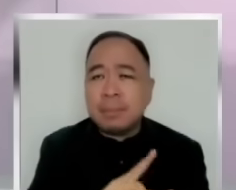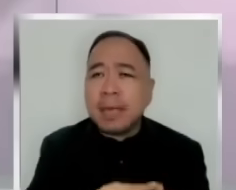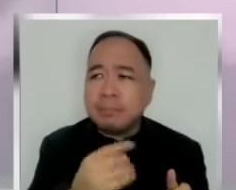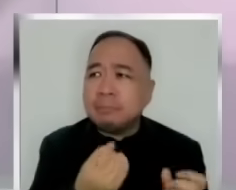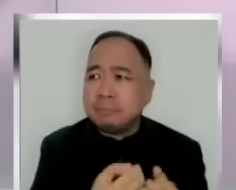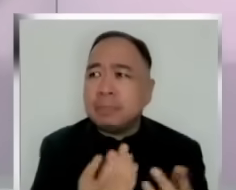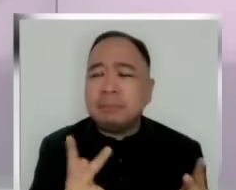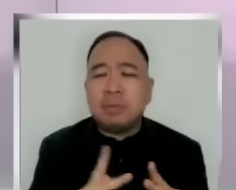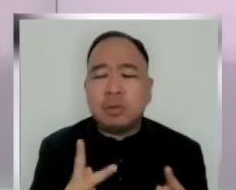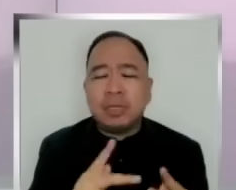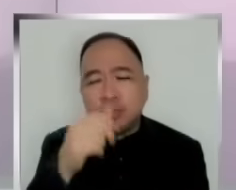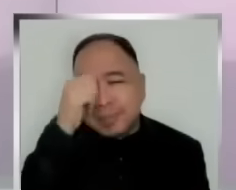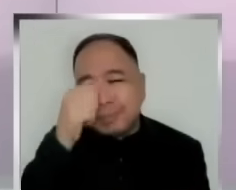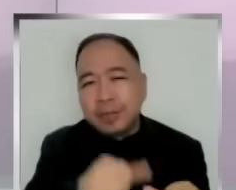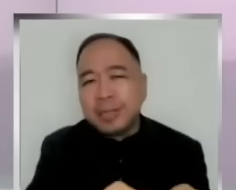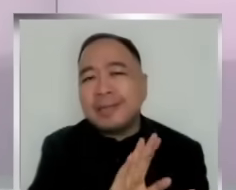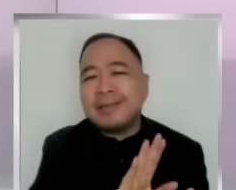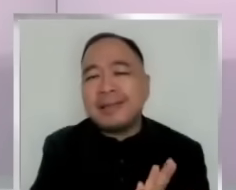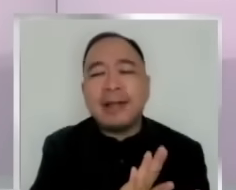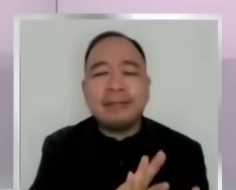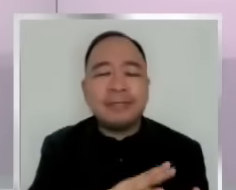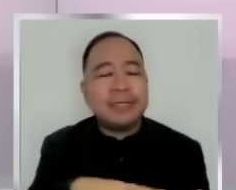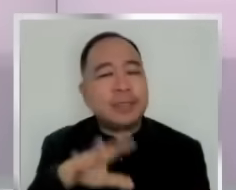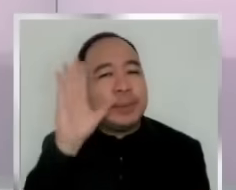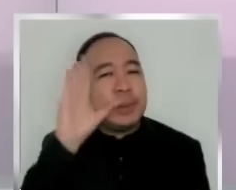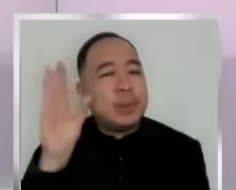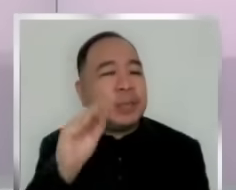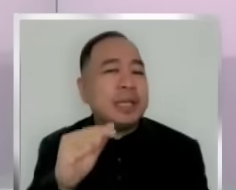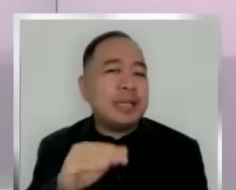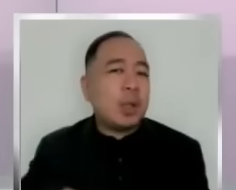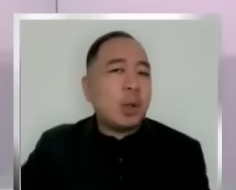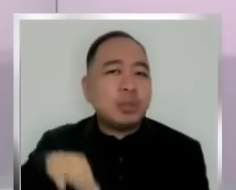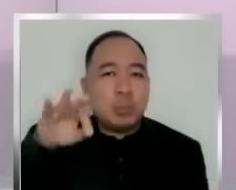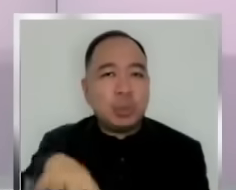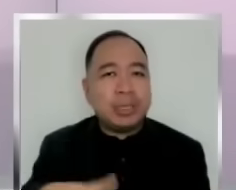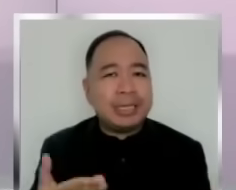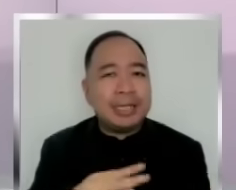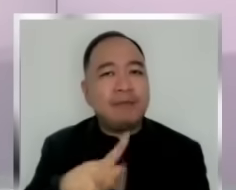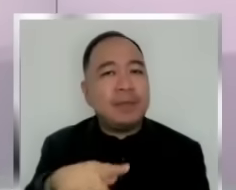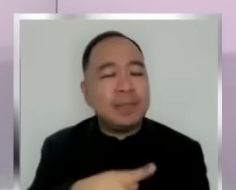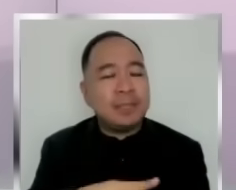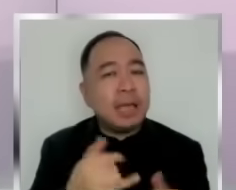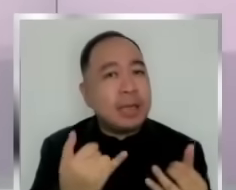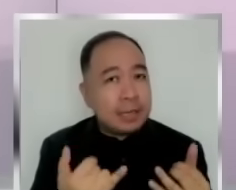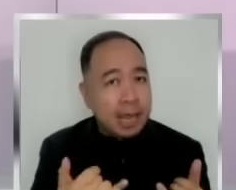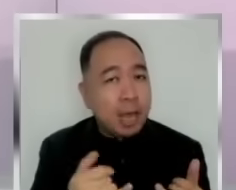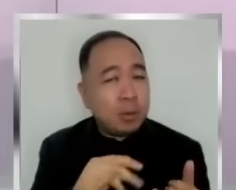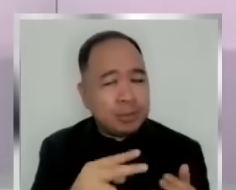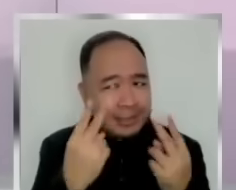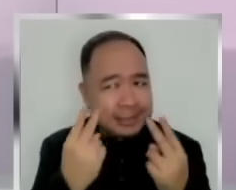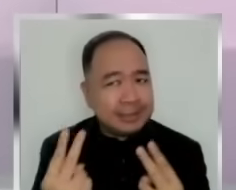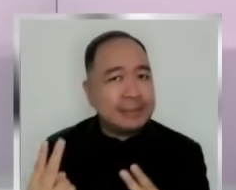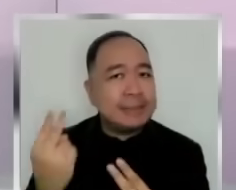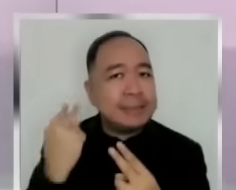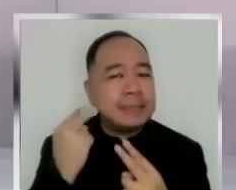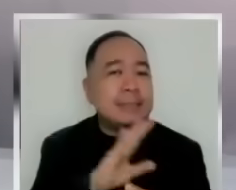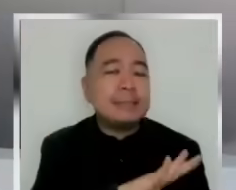hindi matatawarang kontribusyon ni Mike sa bansa, sama-sama nating balikan sa pagtutok ni Mark